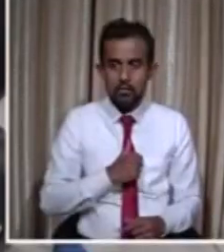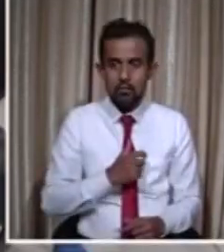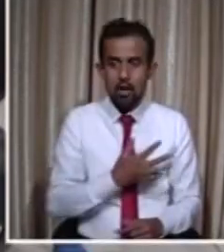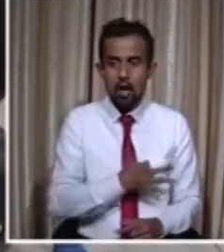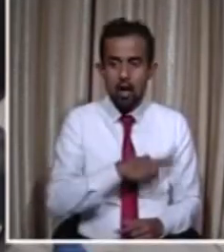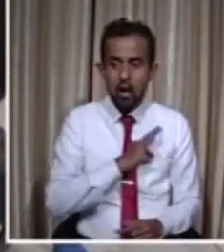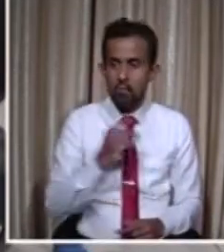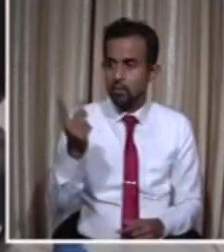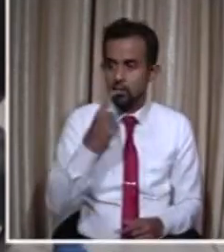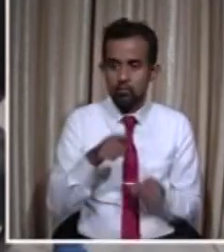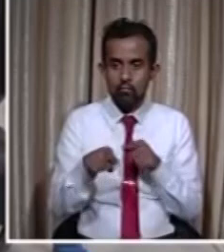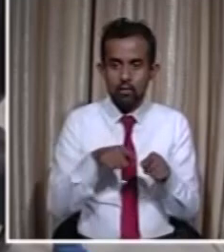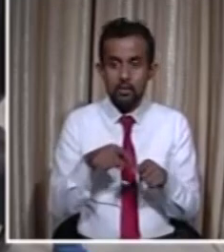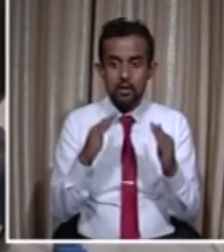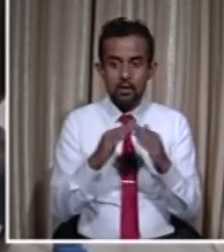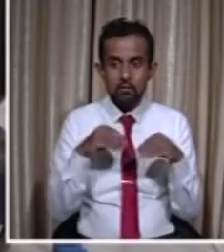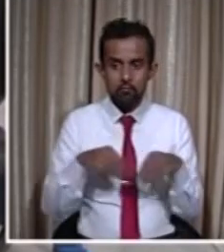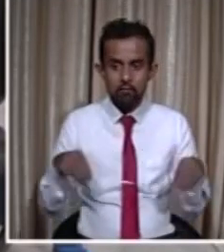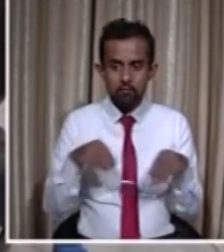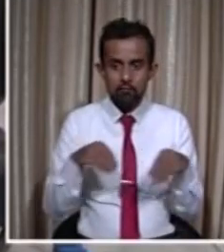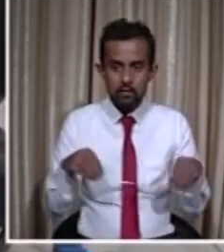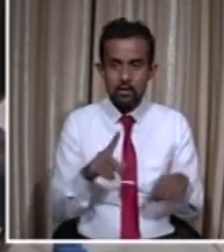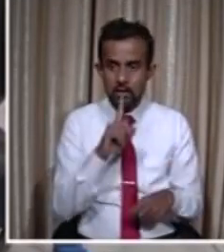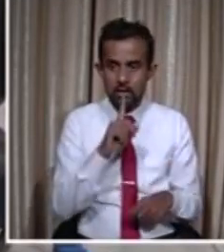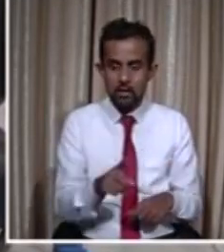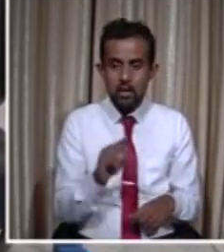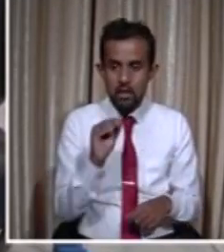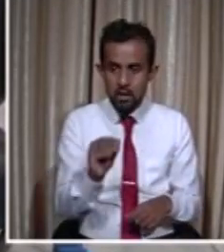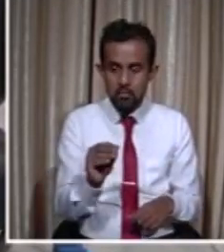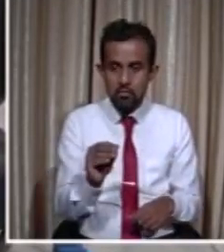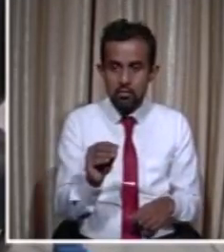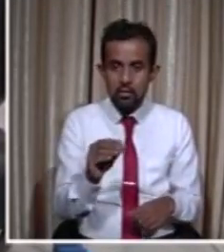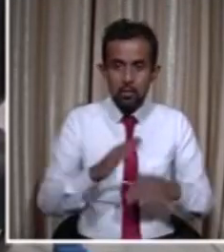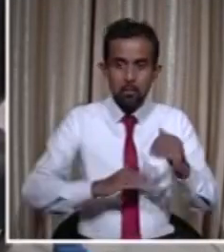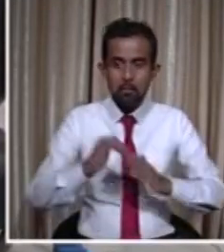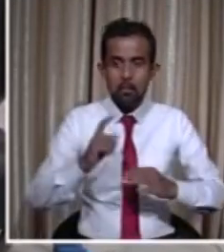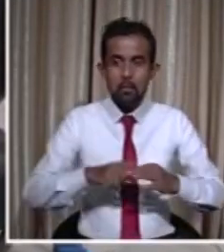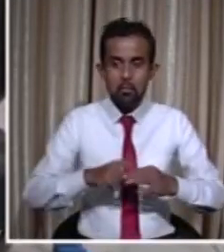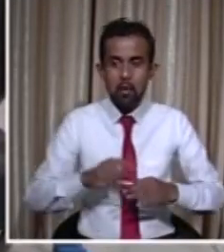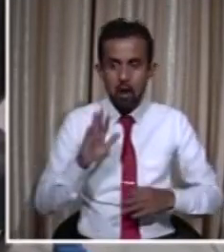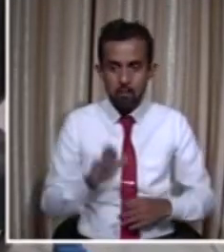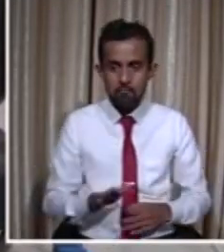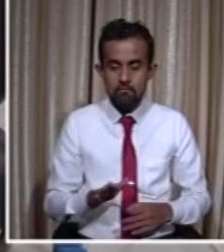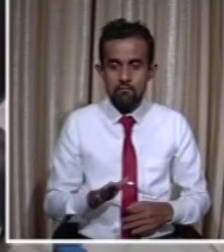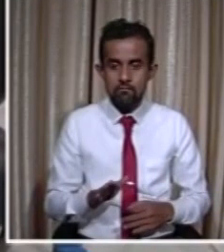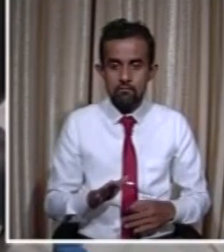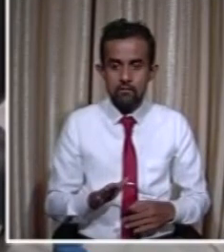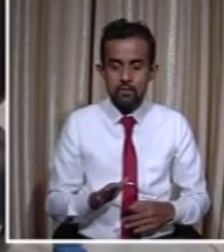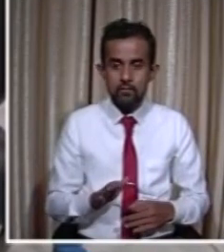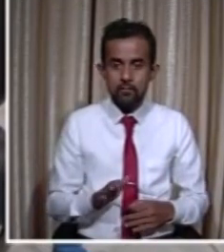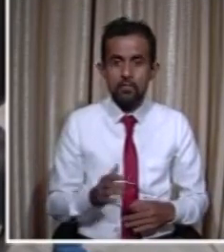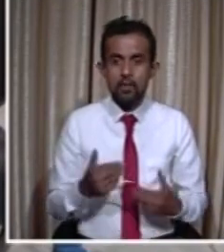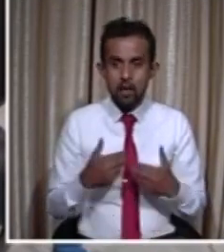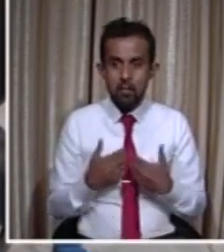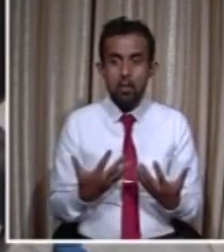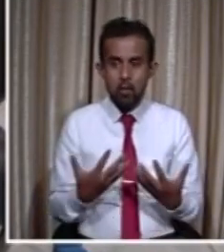ස්වාමිනවහන්සේ කිව්වා වාගේ මේ දැන් ගෙවතු වගාව කරන්න කියලා නමුත් ඒකට ප්‍රැක්ටිකල් ප්‍රශ්නයක් තියෙනවා අත වශයෙන්ම අපිට